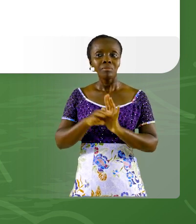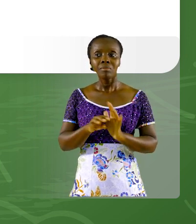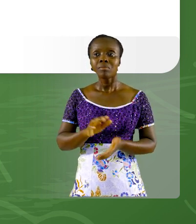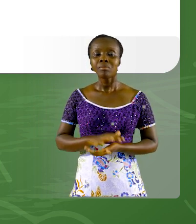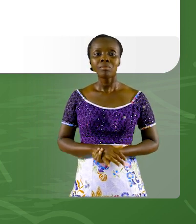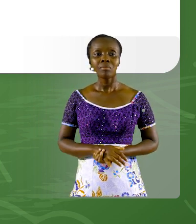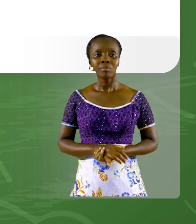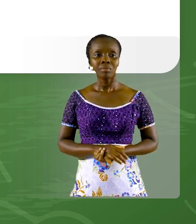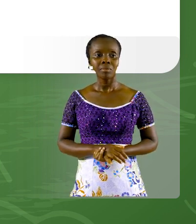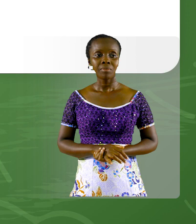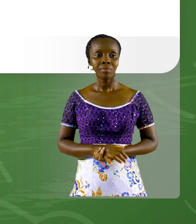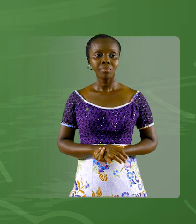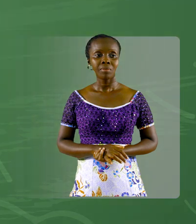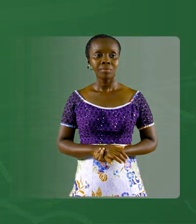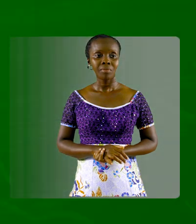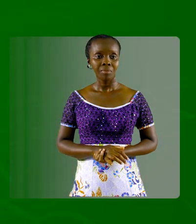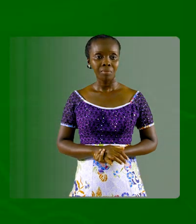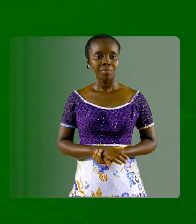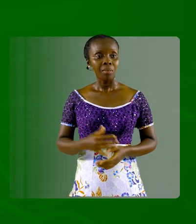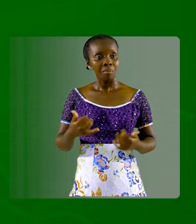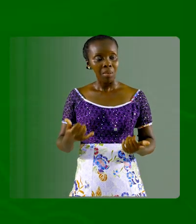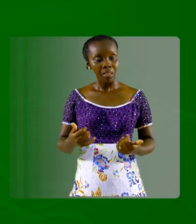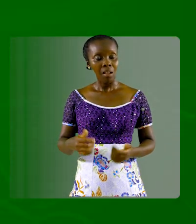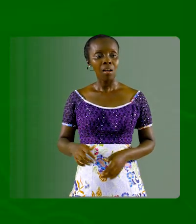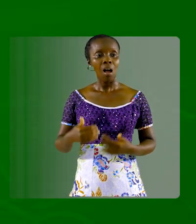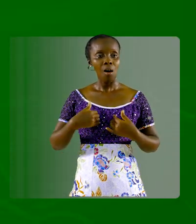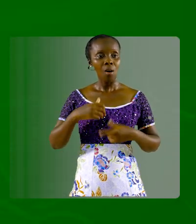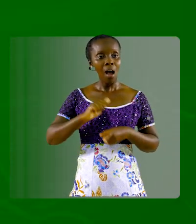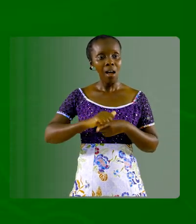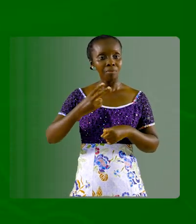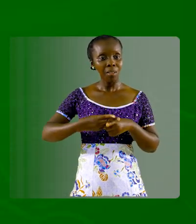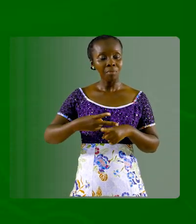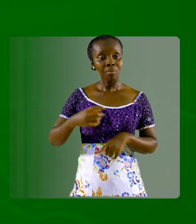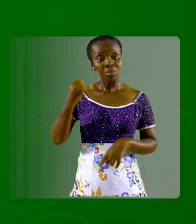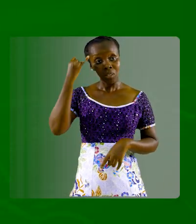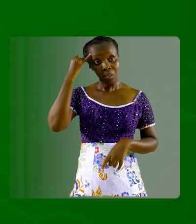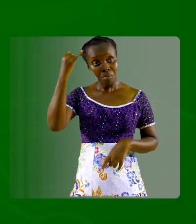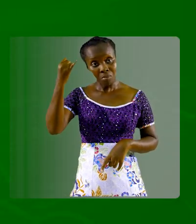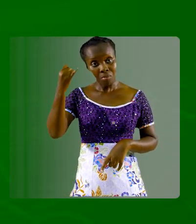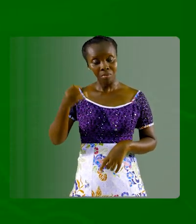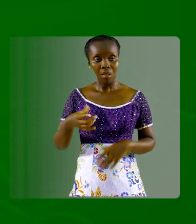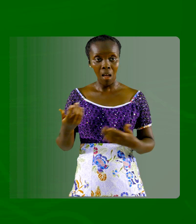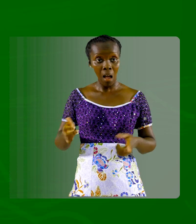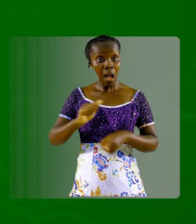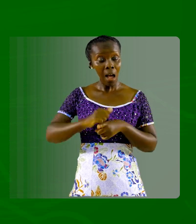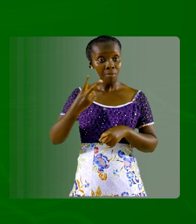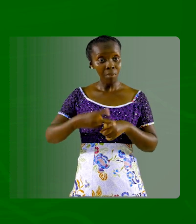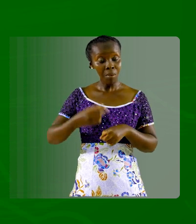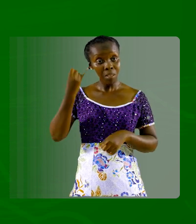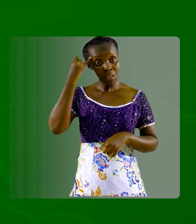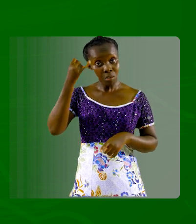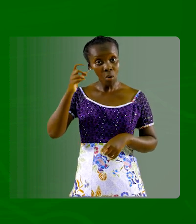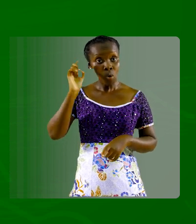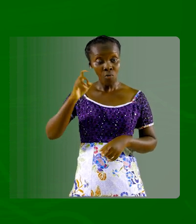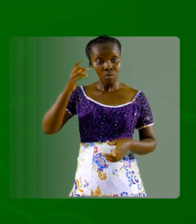Et enfin, nous avons les adverbes d'opinion. Pour ce qui concerne les adverbes d'opinion, nous l'avons